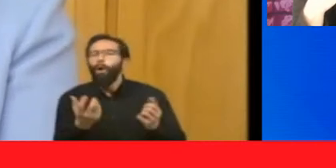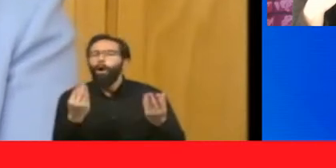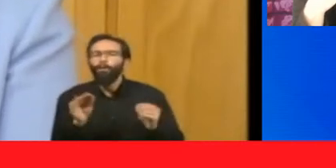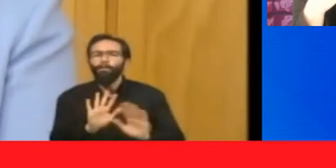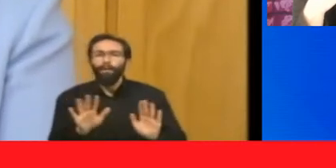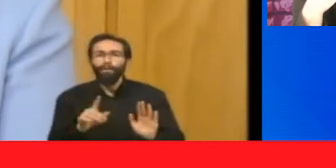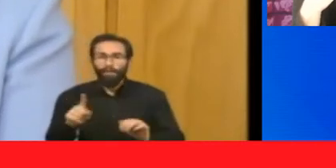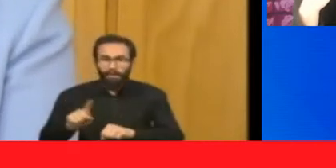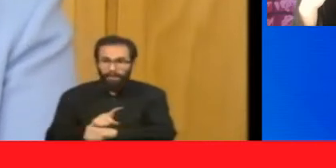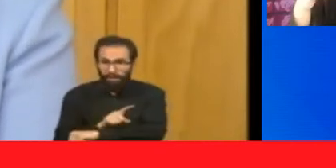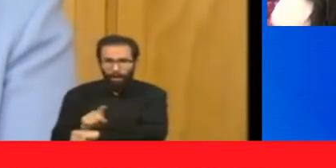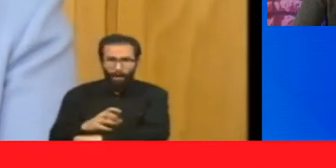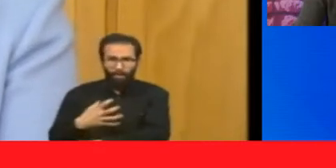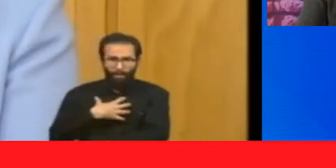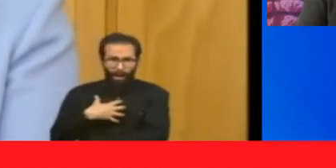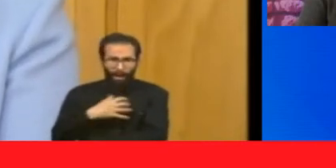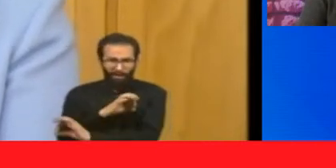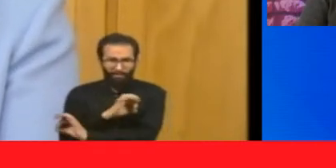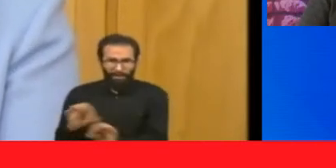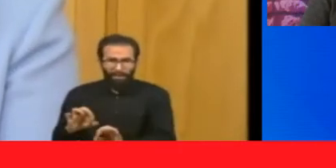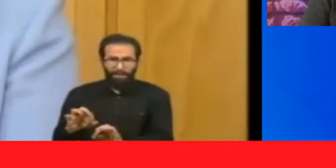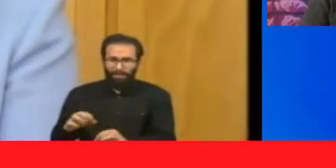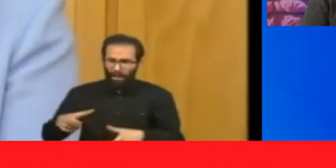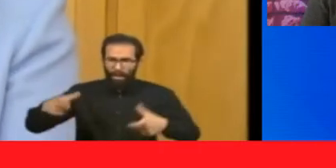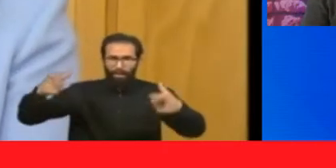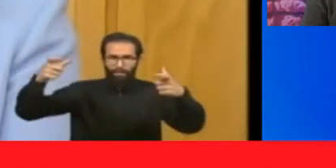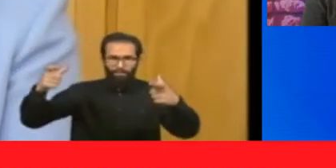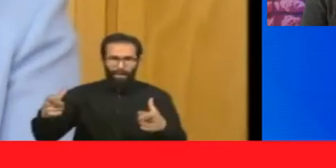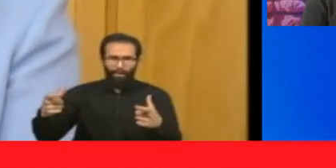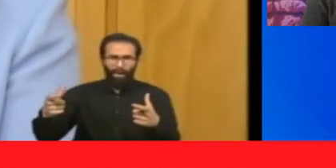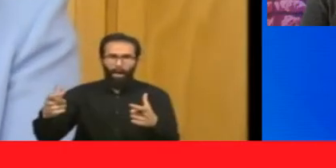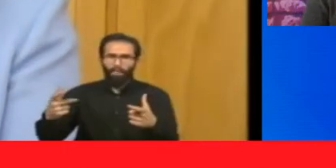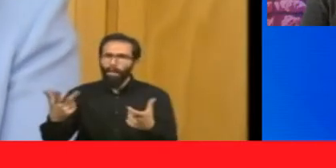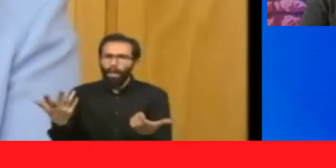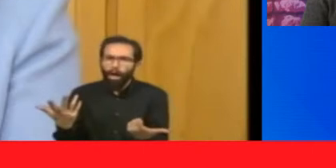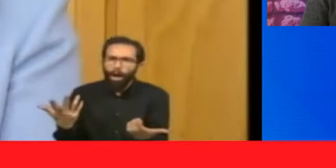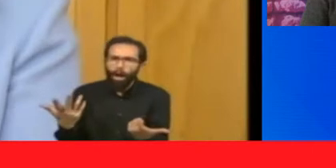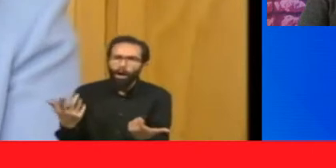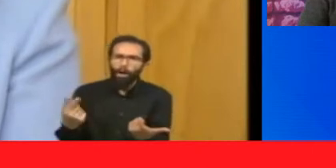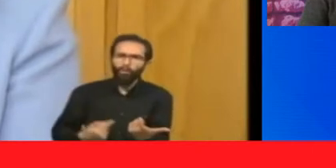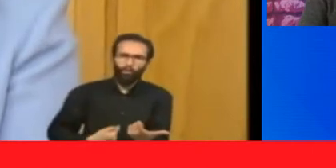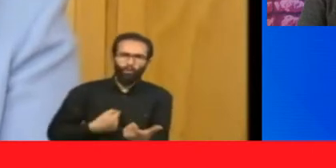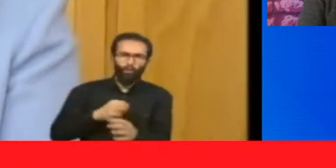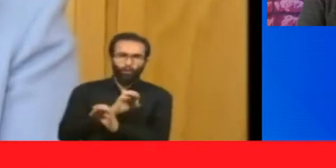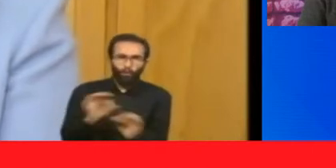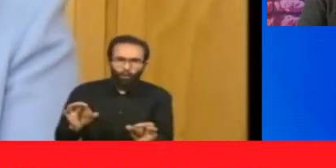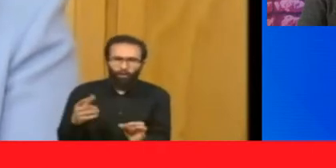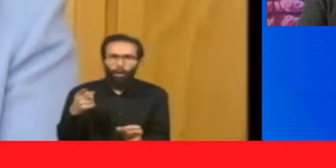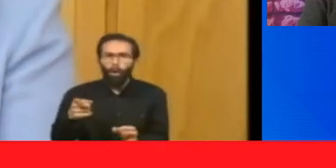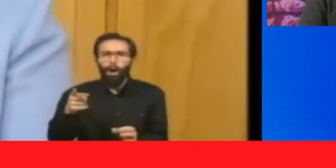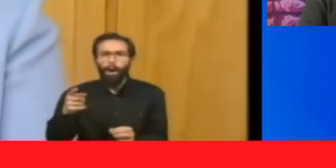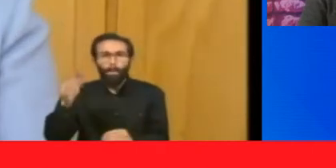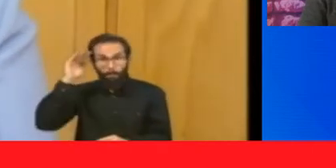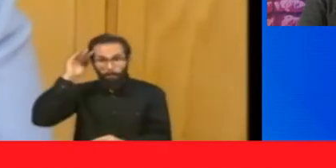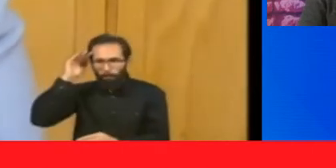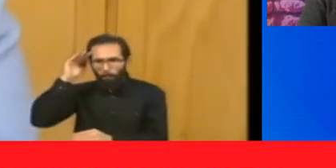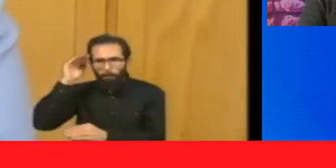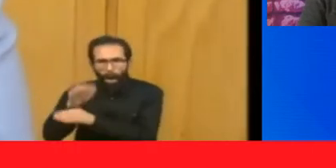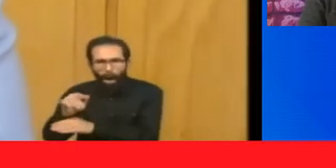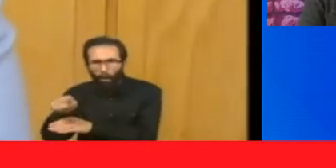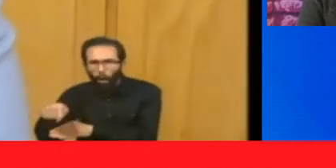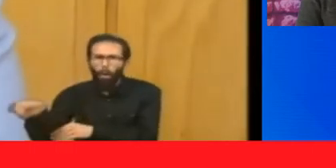sahipsiz, mekan rızasız, mazlum çaresiz değildir. Bunu da bir kenara yazın